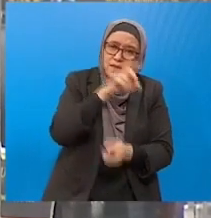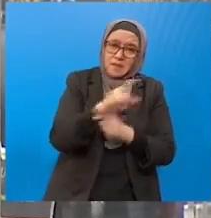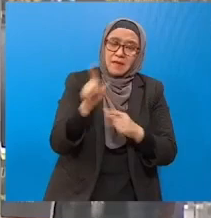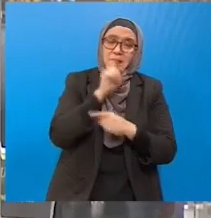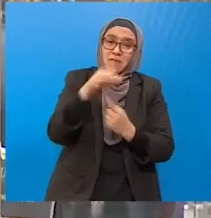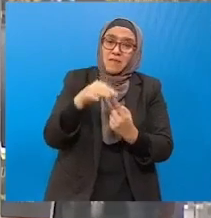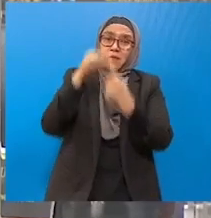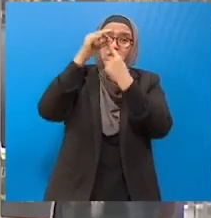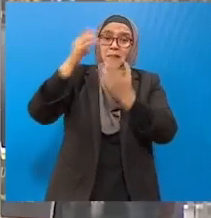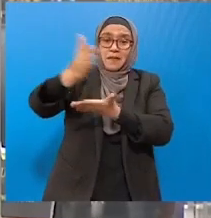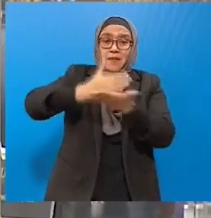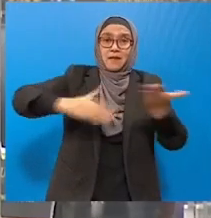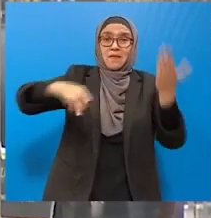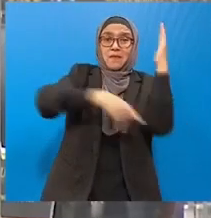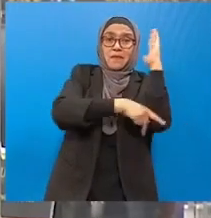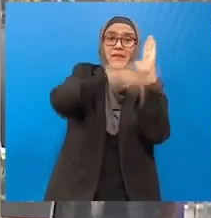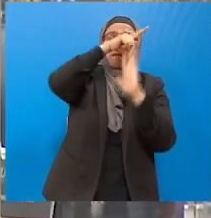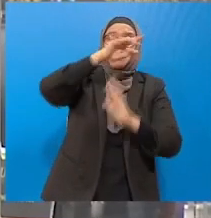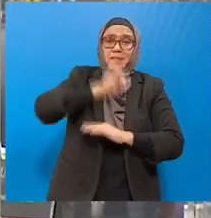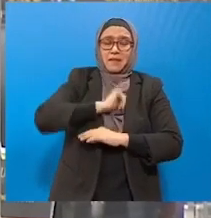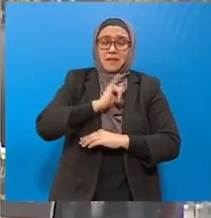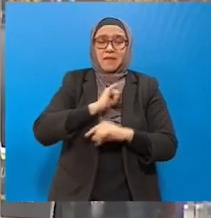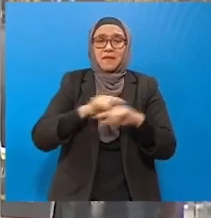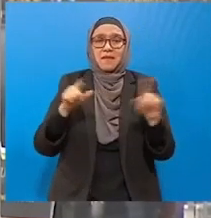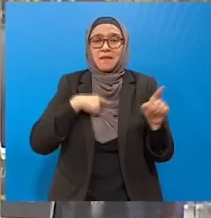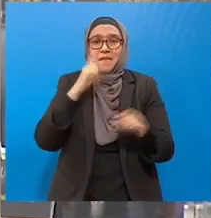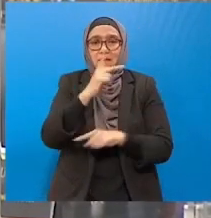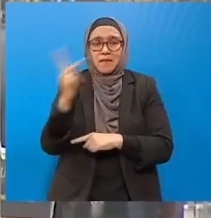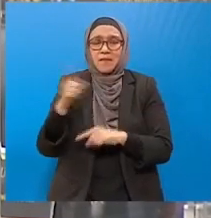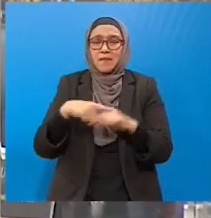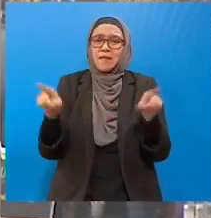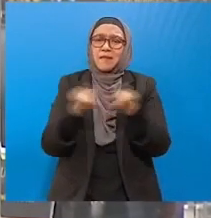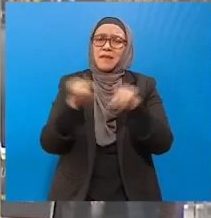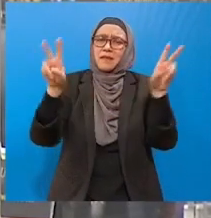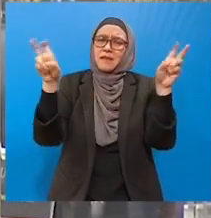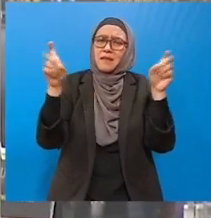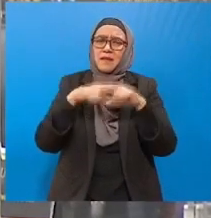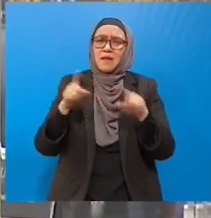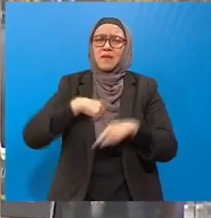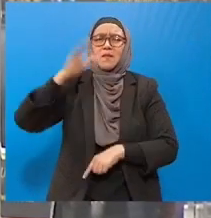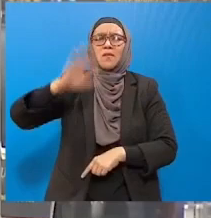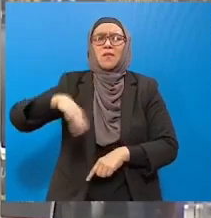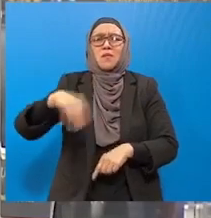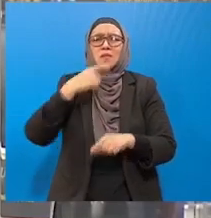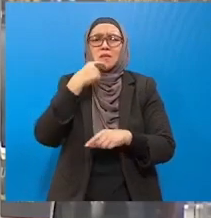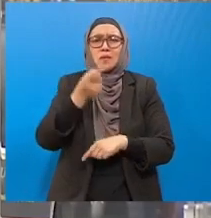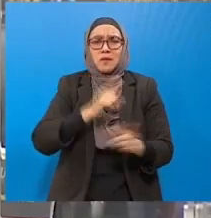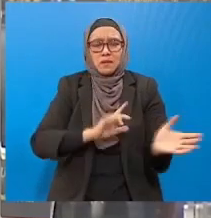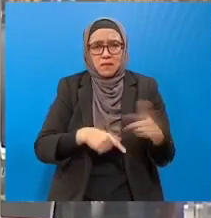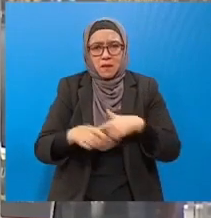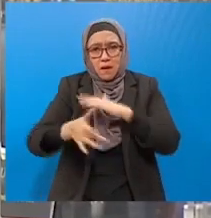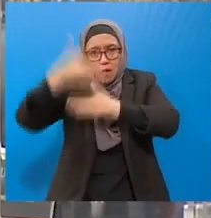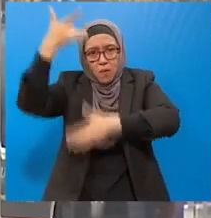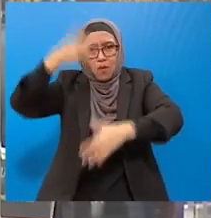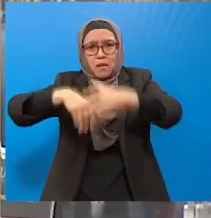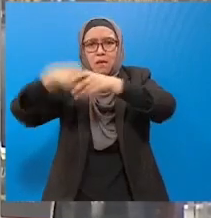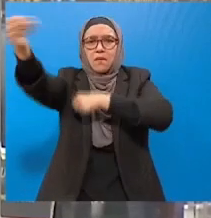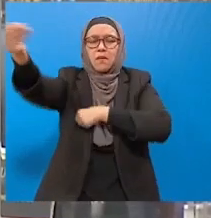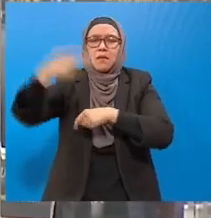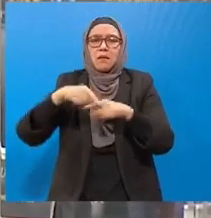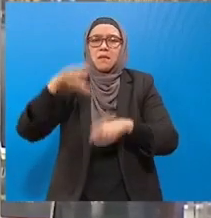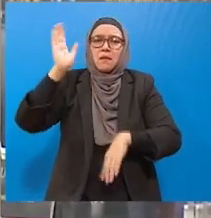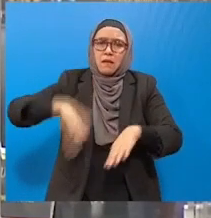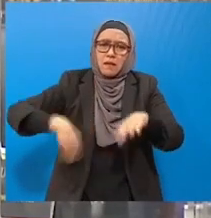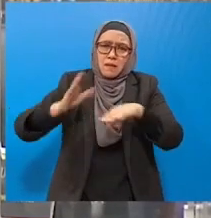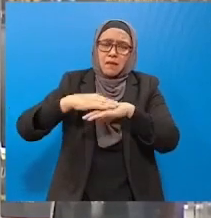Mbak Mada pepatah belum disuruh sudah pergi belum dipanggil sudah datang di Polres sendiri sebanyak 26 program outreach